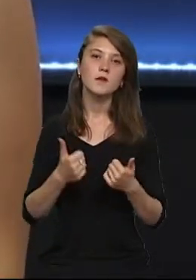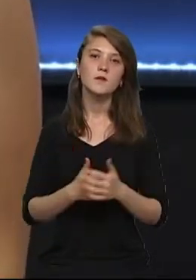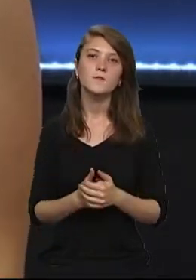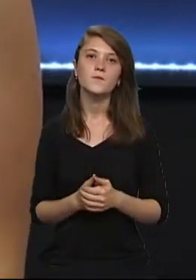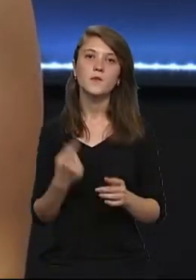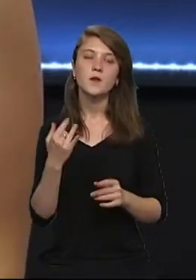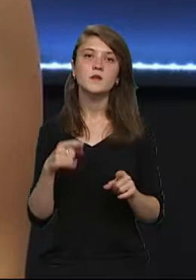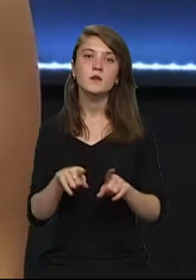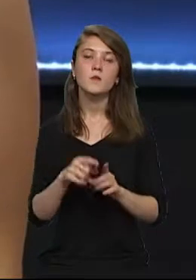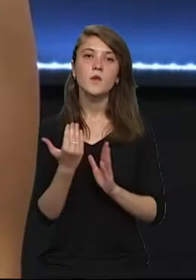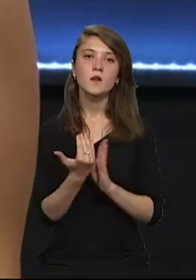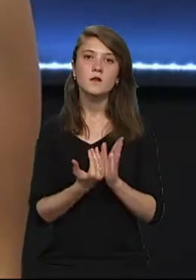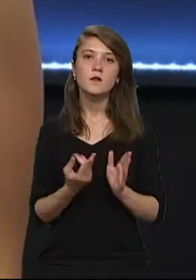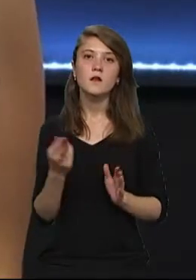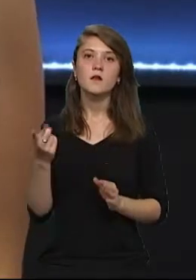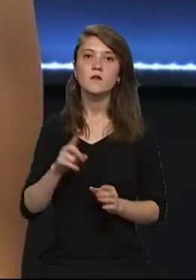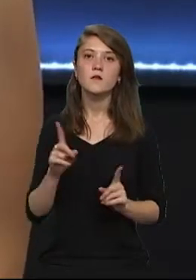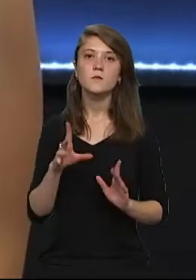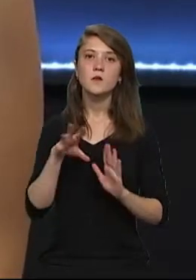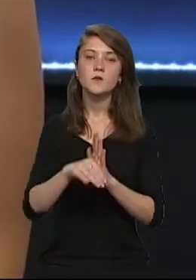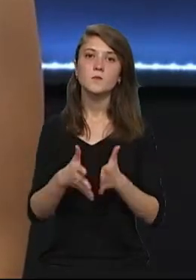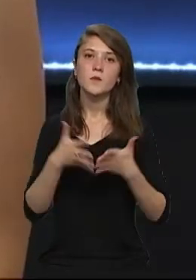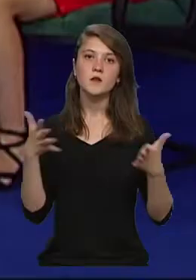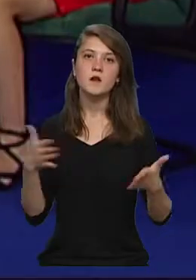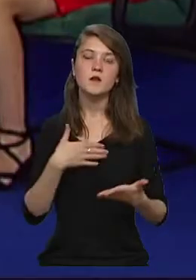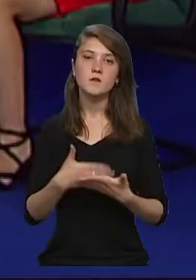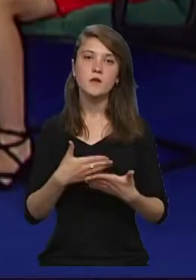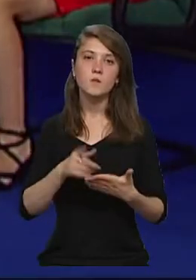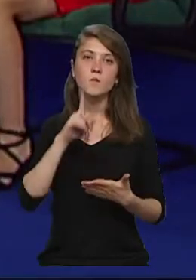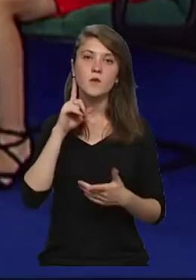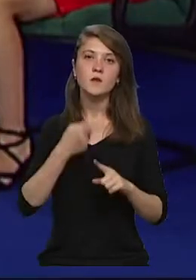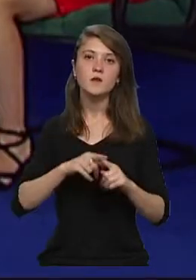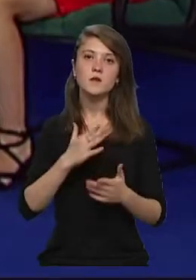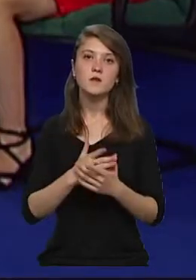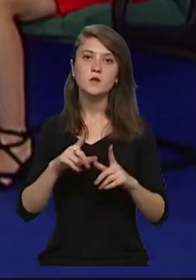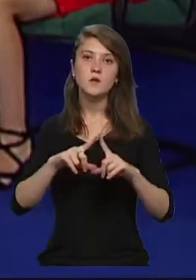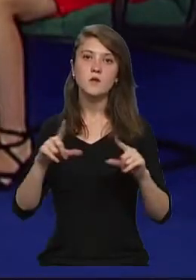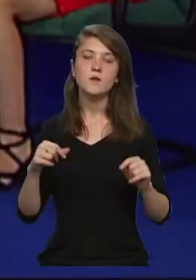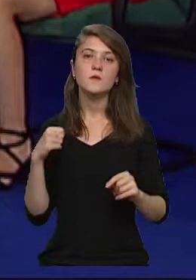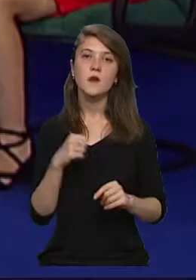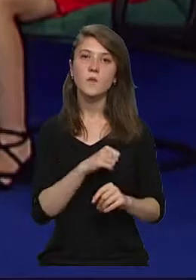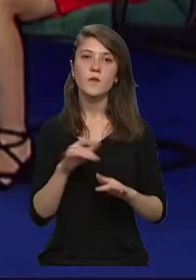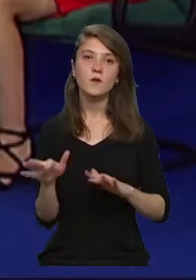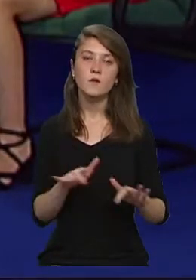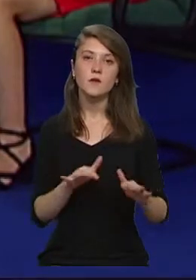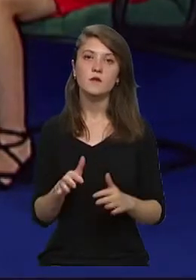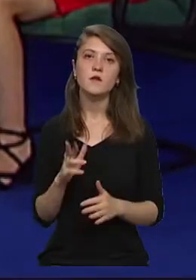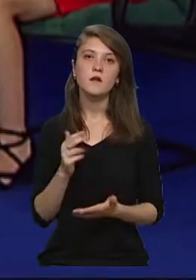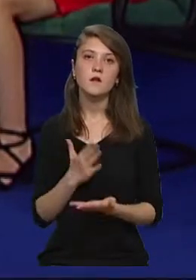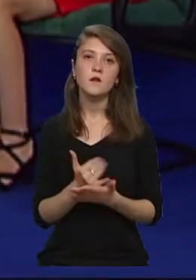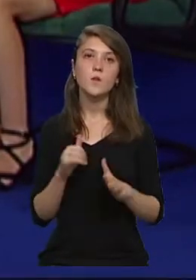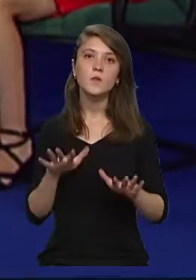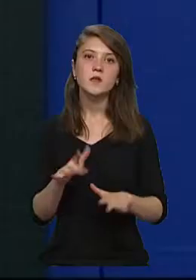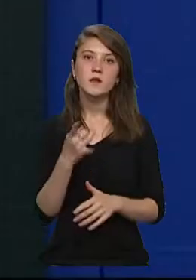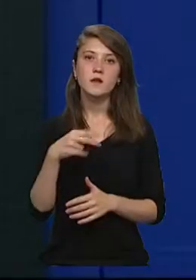із таких проєктів для того, щоб залучити більше, активізувати молодь, це і є школа місцевого самоврядування, яка проходить у міській